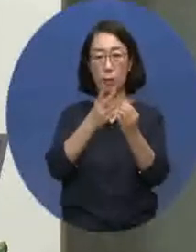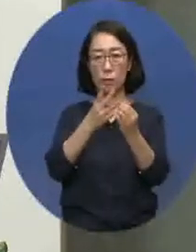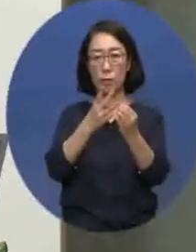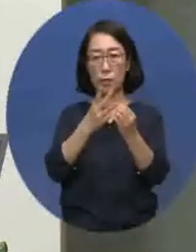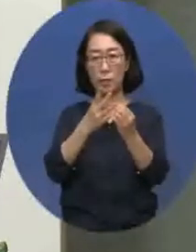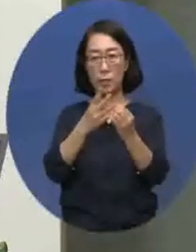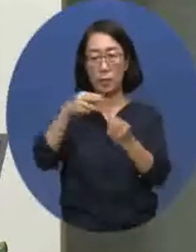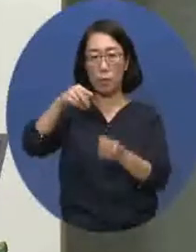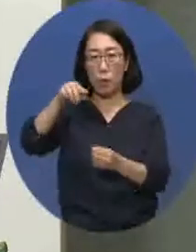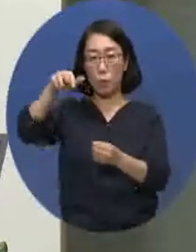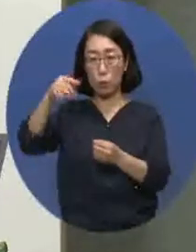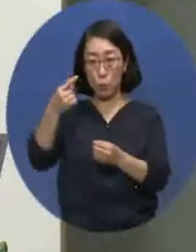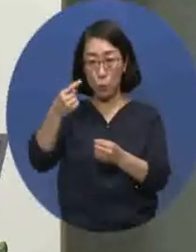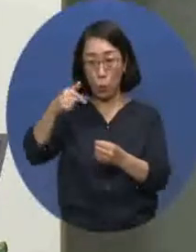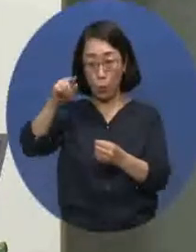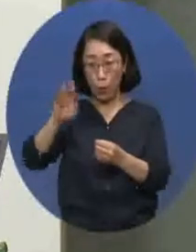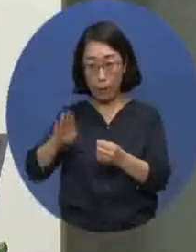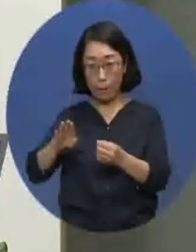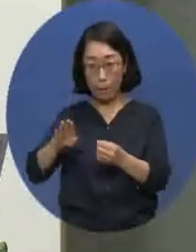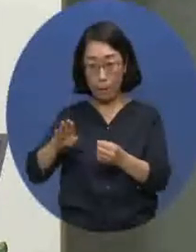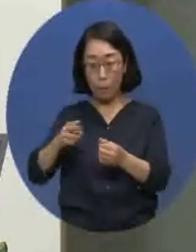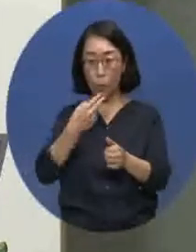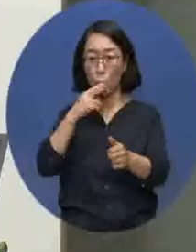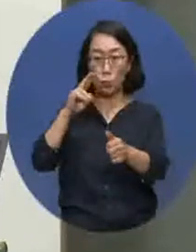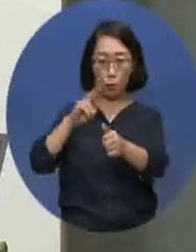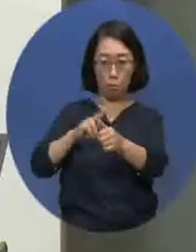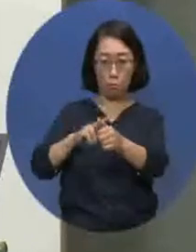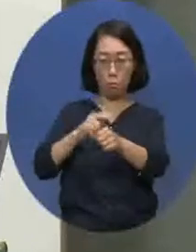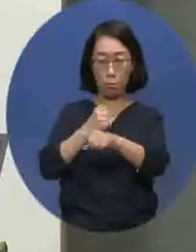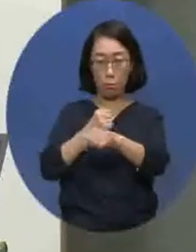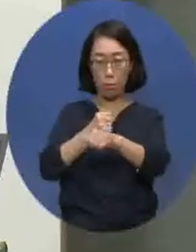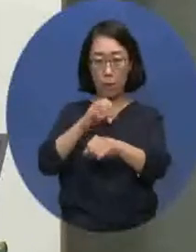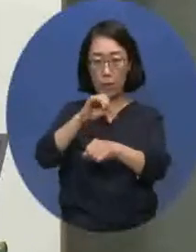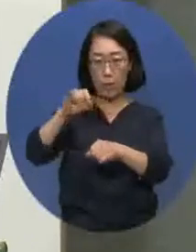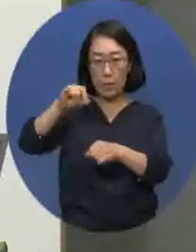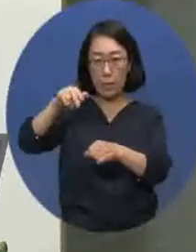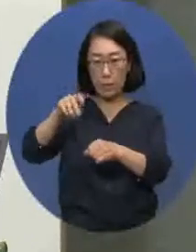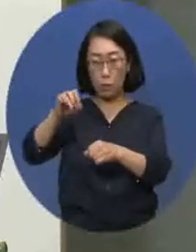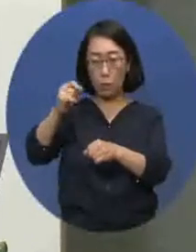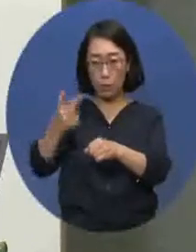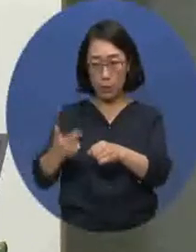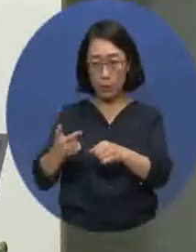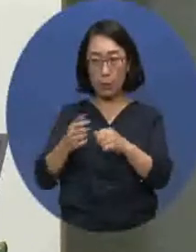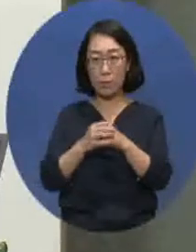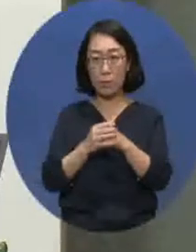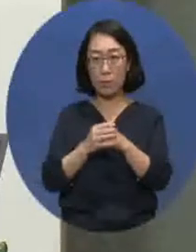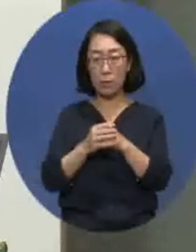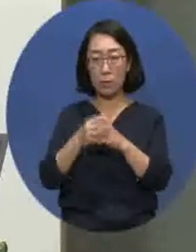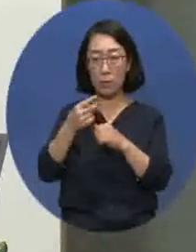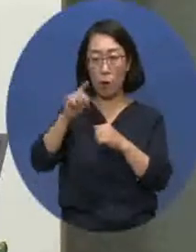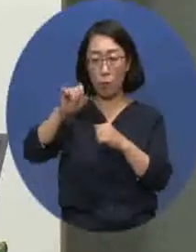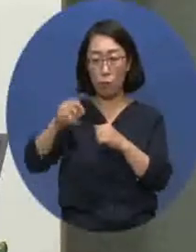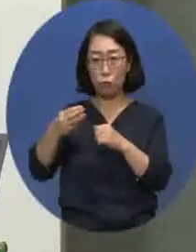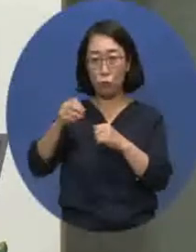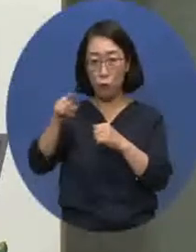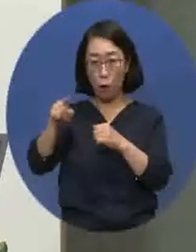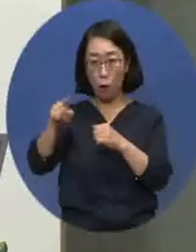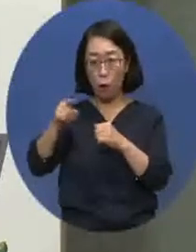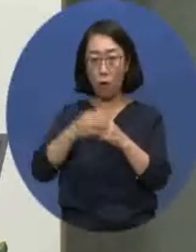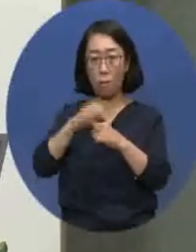서초 갑 에서도 전해온 이정근 으 아 더불어 민주당 지구당